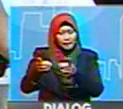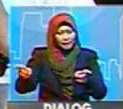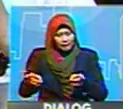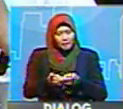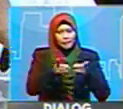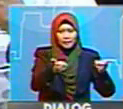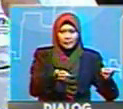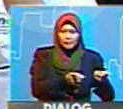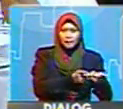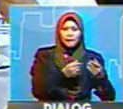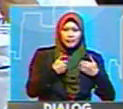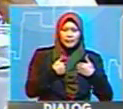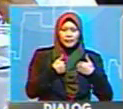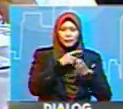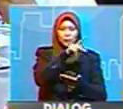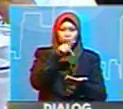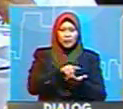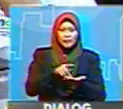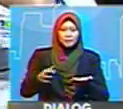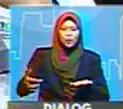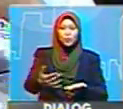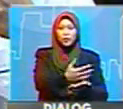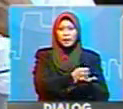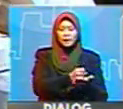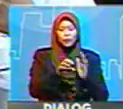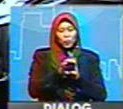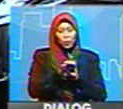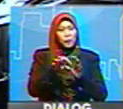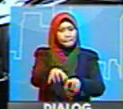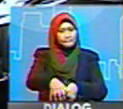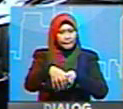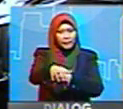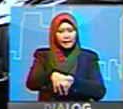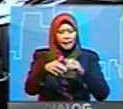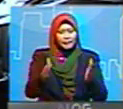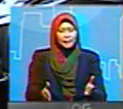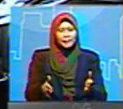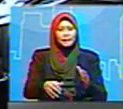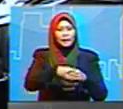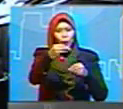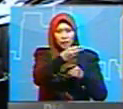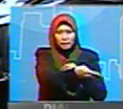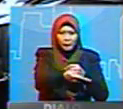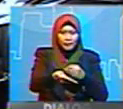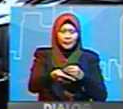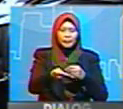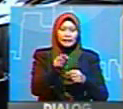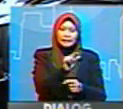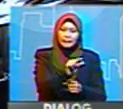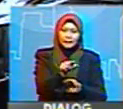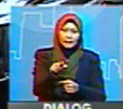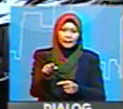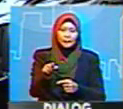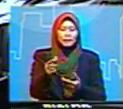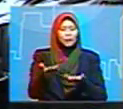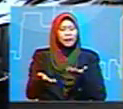pengumpulan maknanya petani yang mengeluarkan secara kecil-kecilan yang tak banyak dia akan boleh setengah tu mungkin